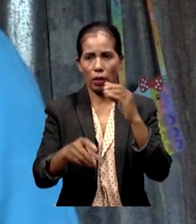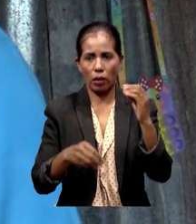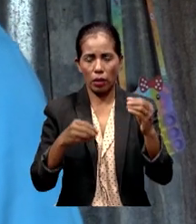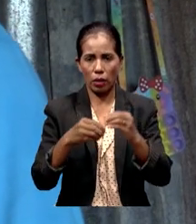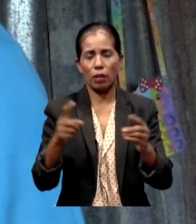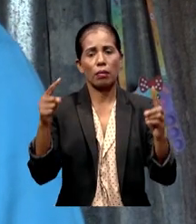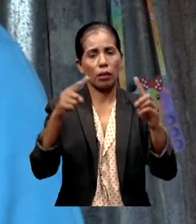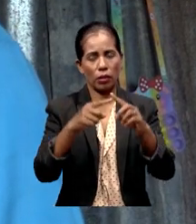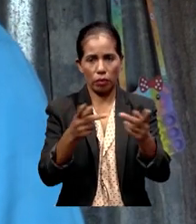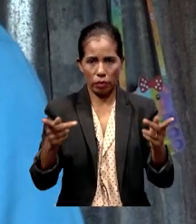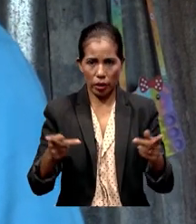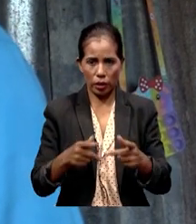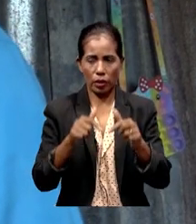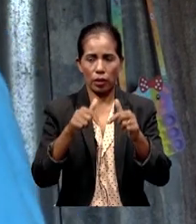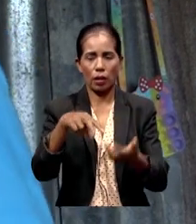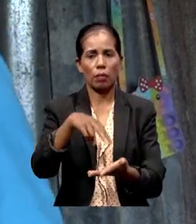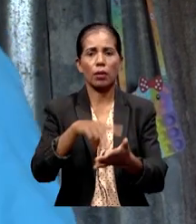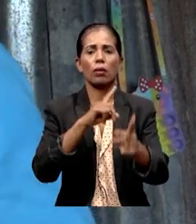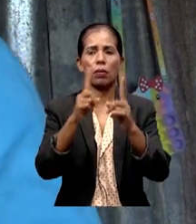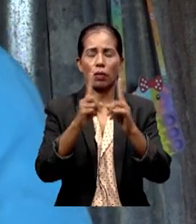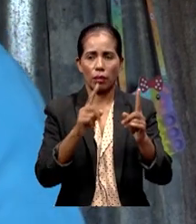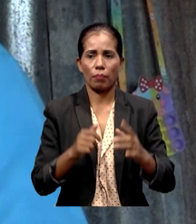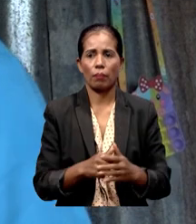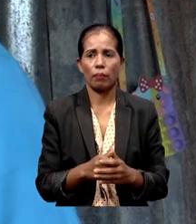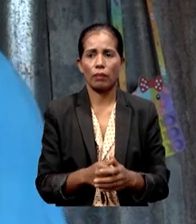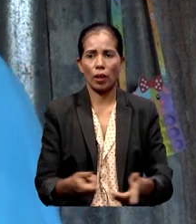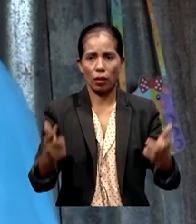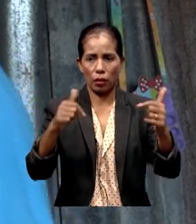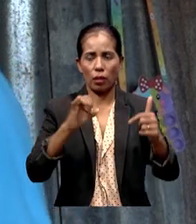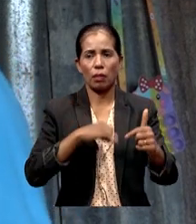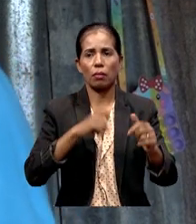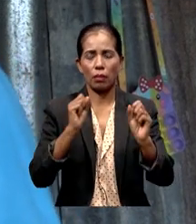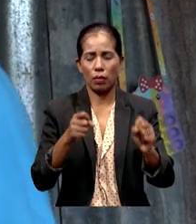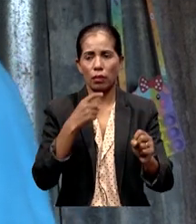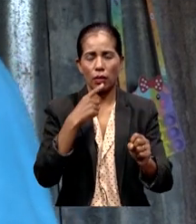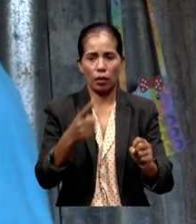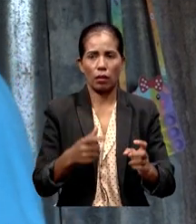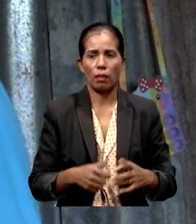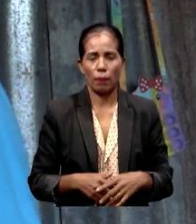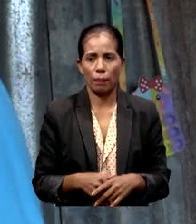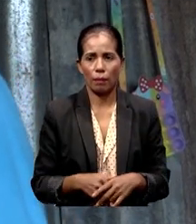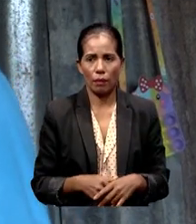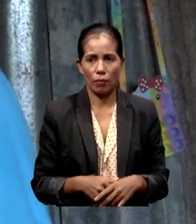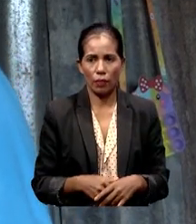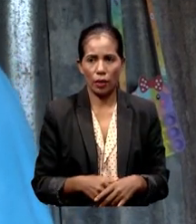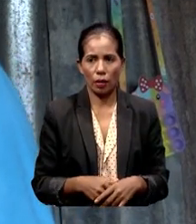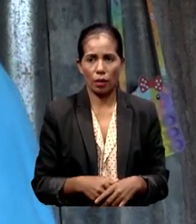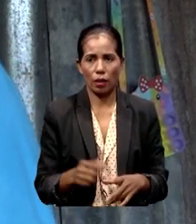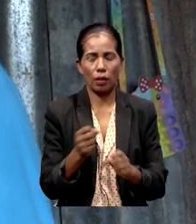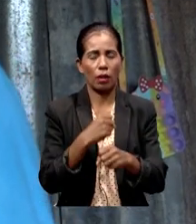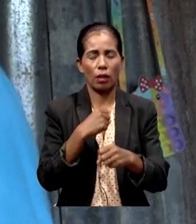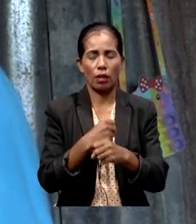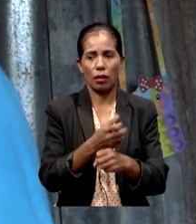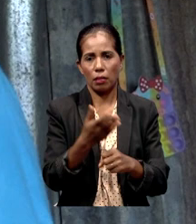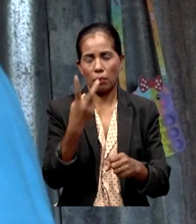ia fatin ita ne nebe mahawa mriko di kuliah ba buat ne mai telai ba mak hawele dian reri selai or sida dian realiza mak lamai imi